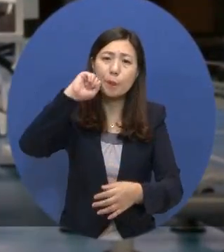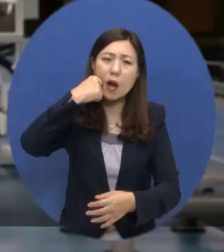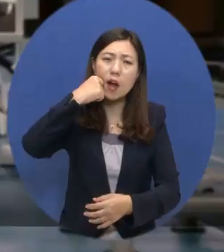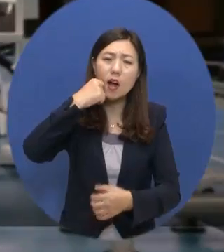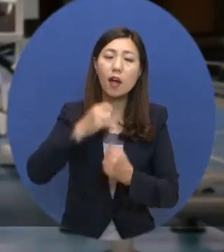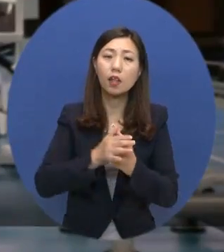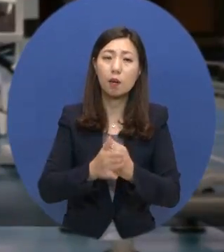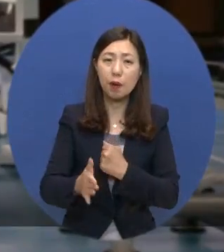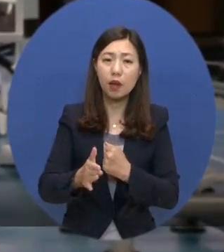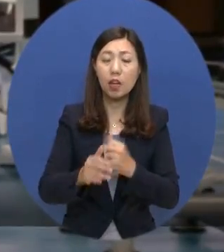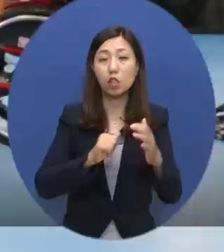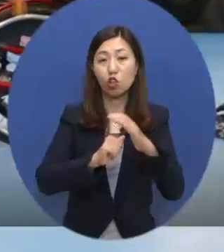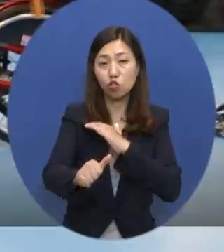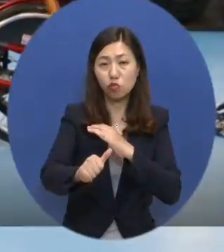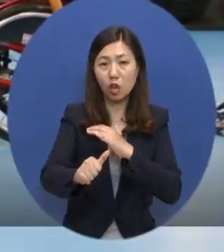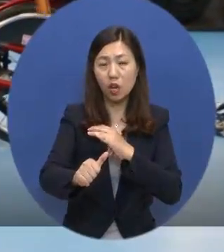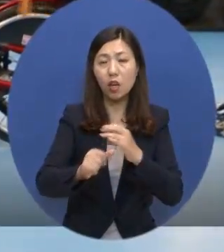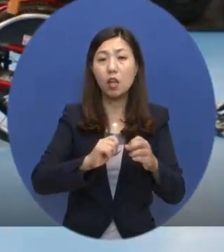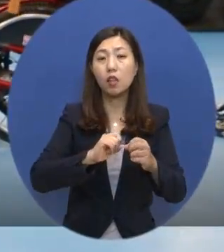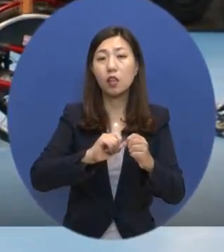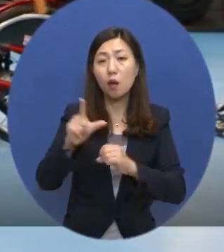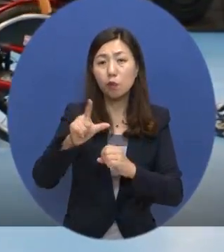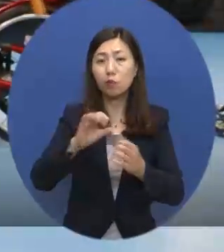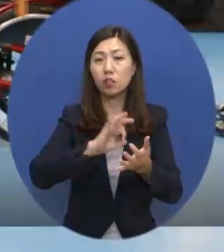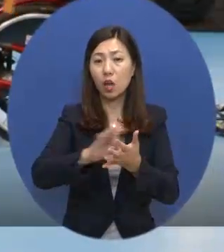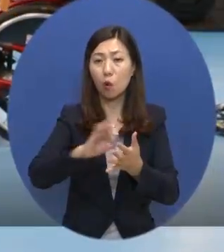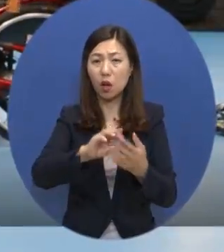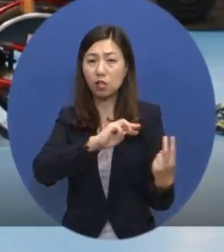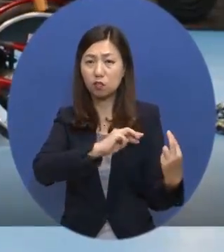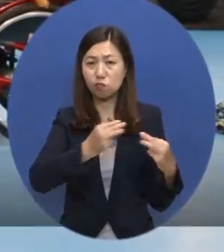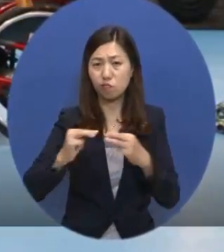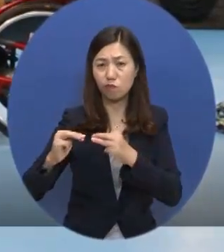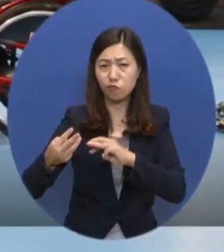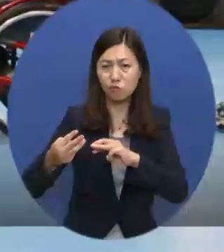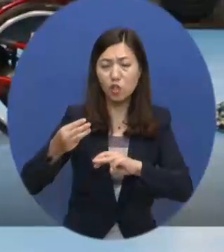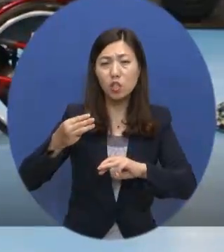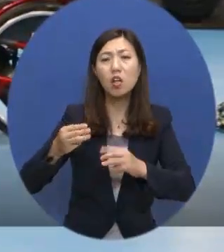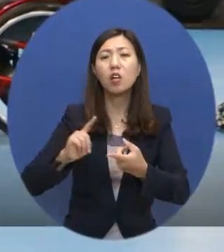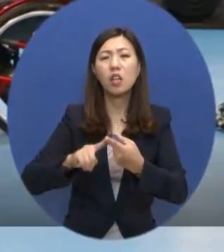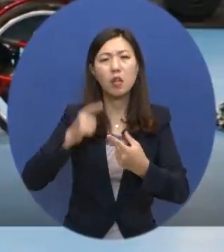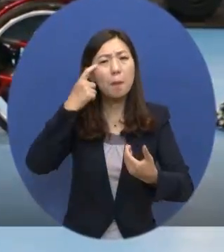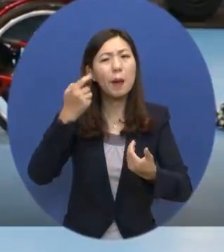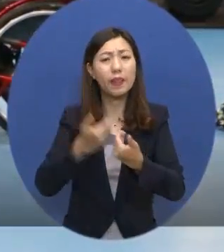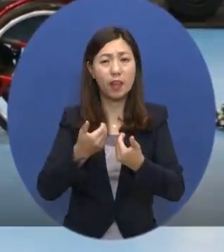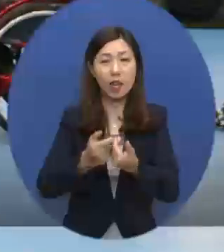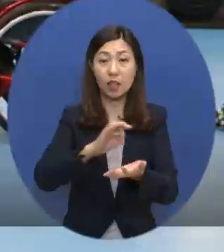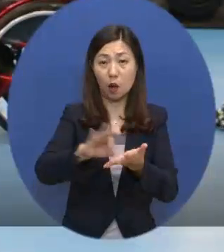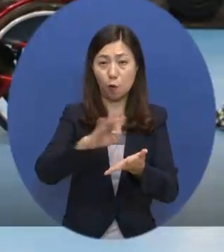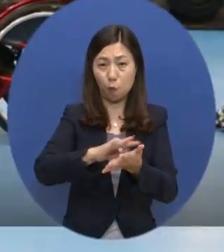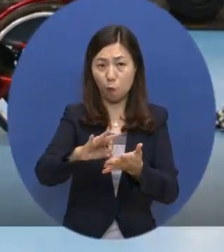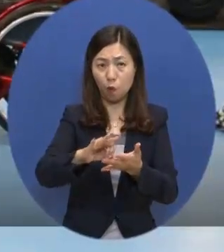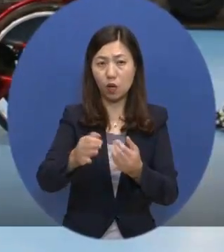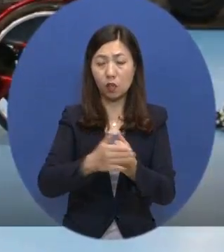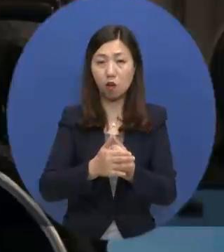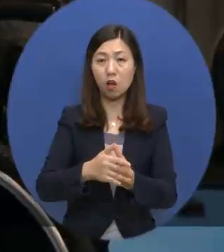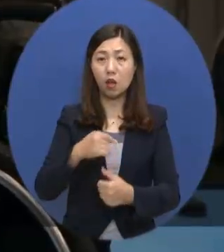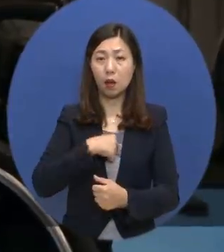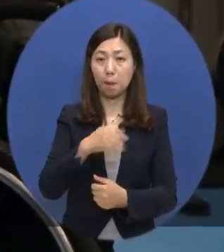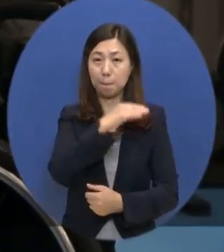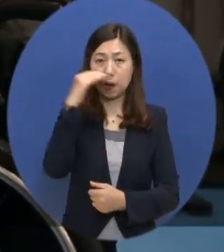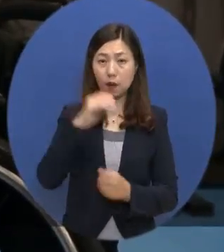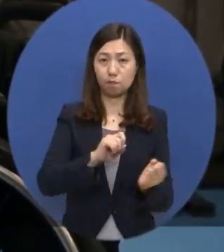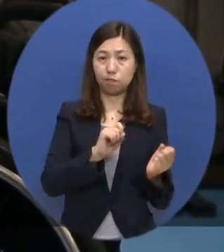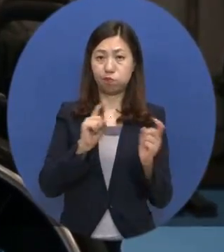오히려 선수분들이 주로 쓰는 근육이나 지금까지 썼던 근육을 조금 반대로 해서 선수분들 자세도 좀 바르게 세워주고,